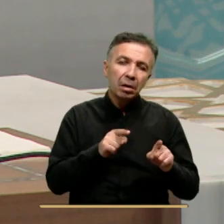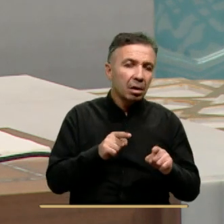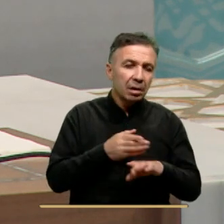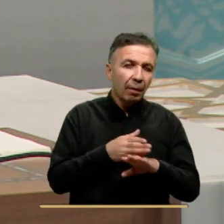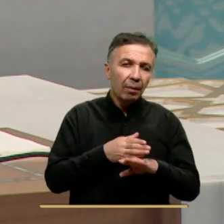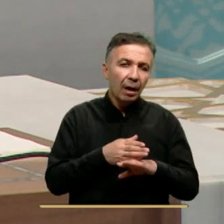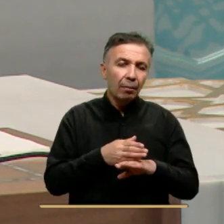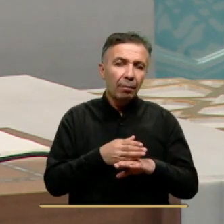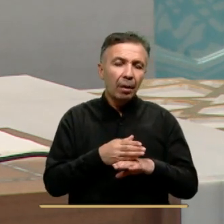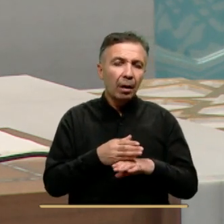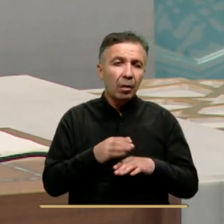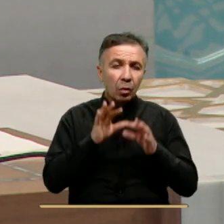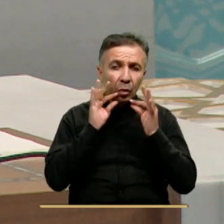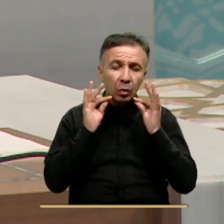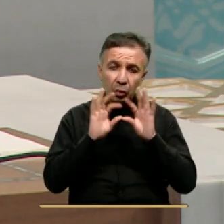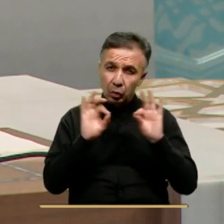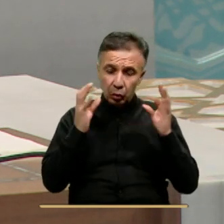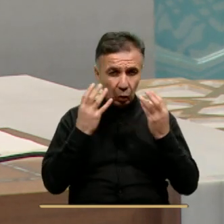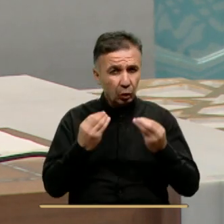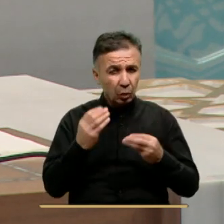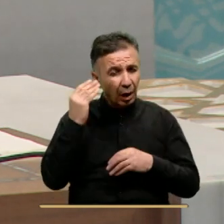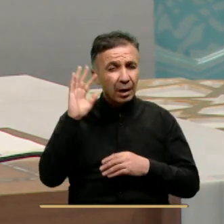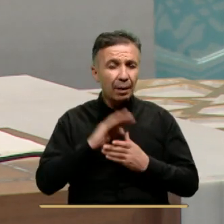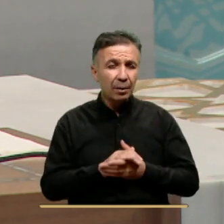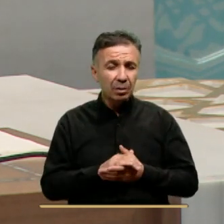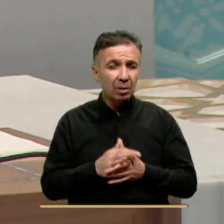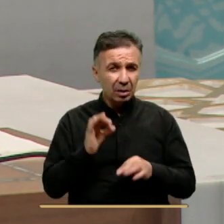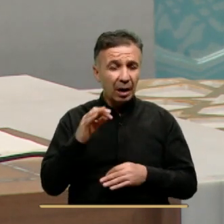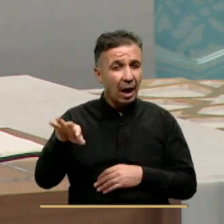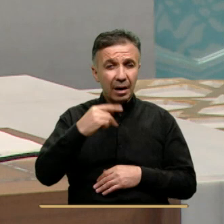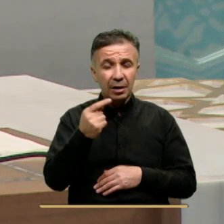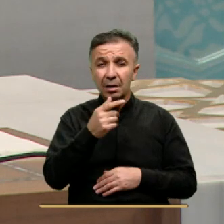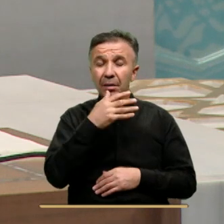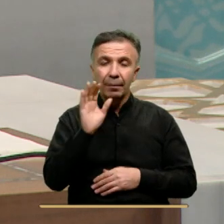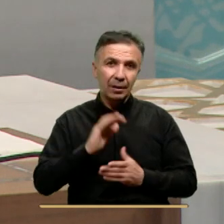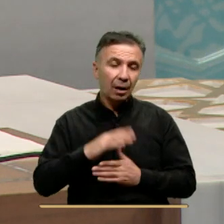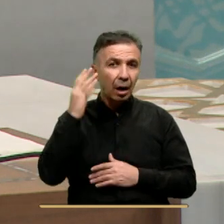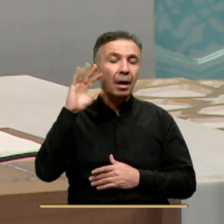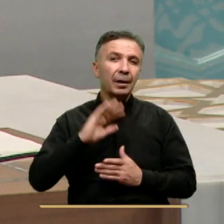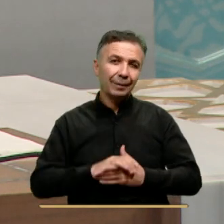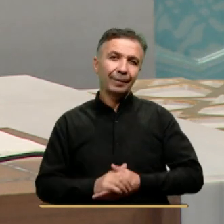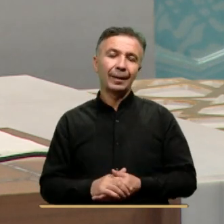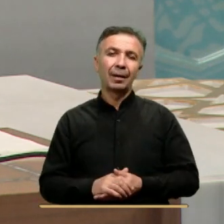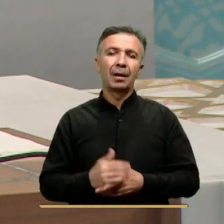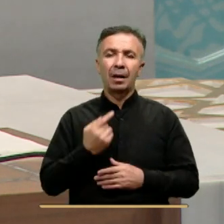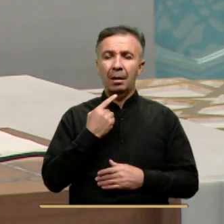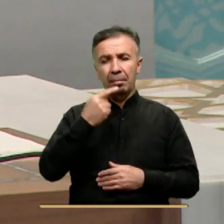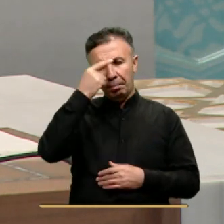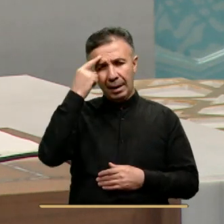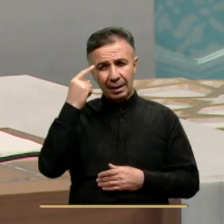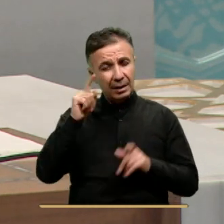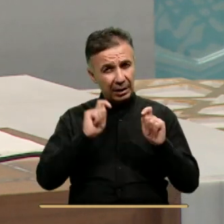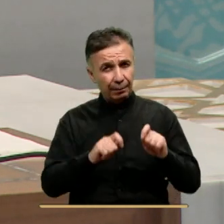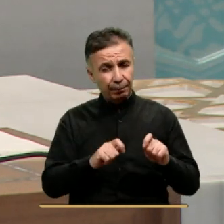dolayı huzursuz olduğumuzu bilemeyiz anlayamayız insan her şeyi bilemez her şeyi anlayamaz Belki de işlemiş